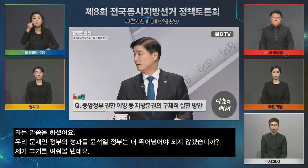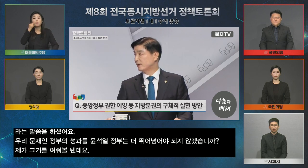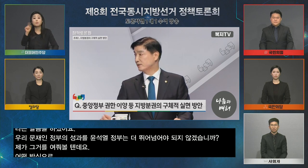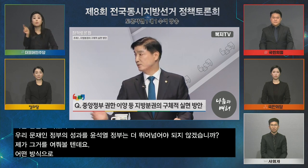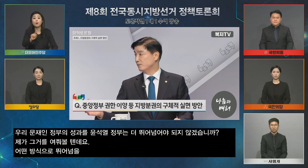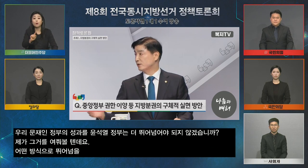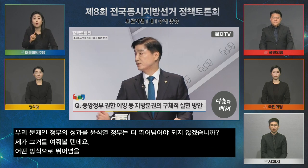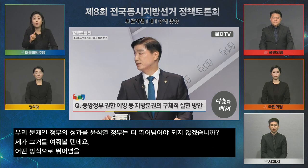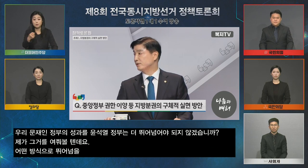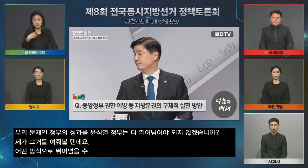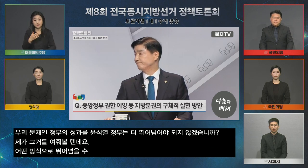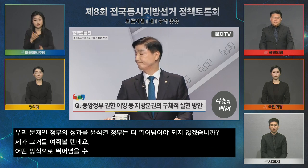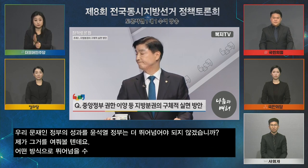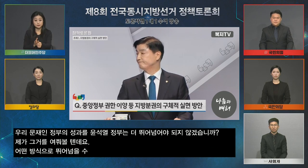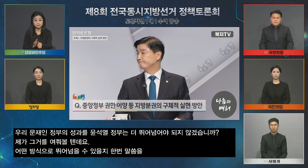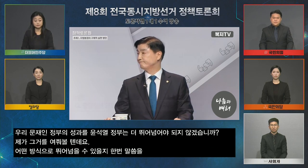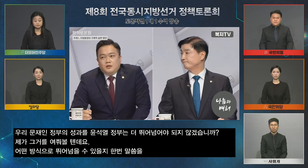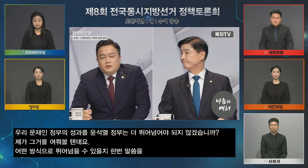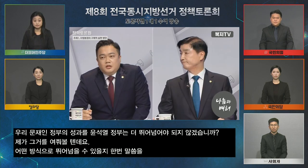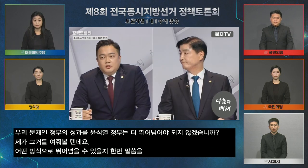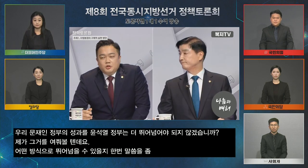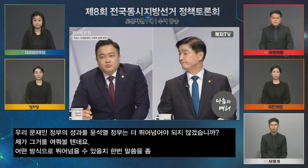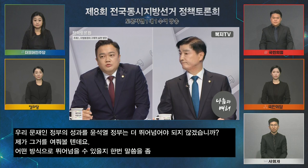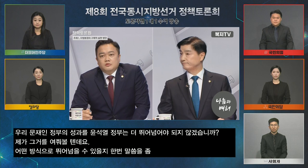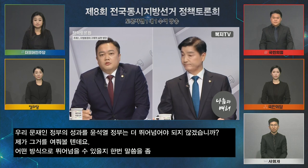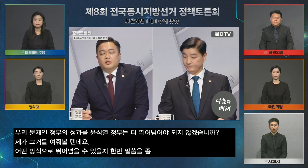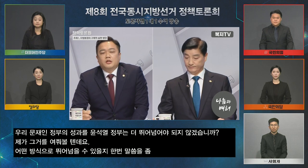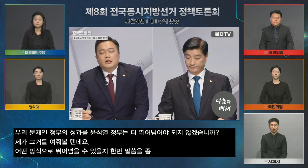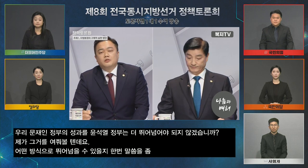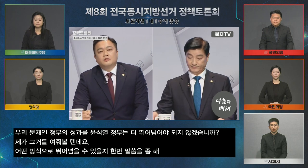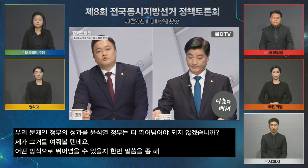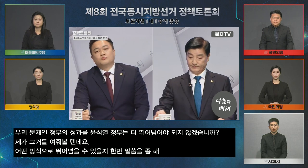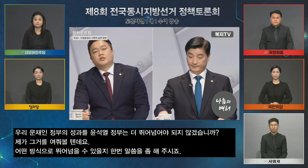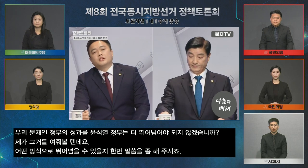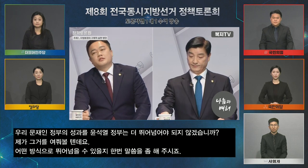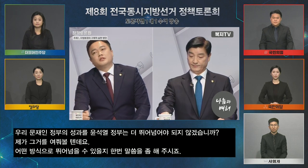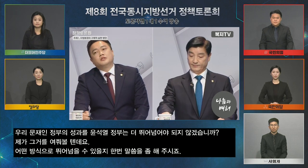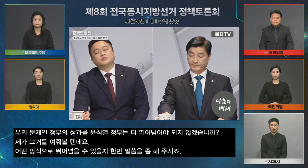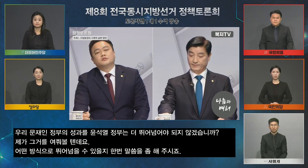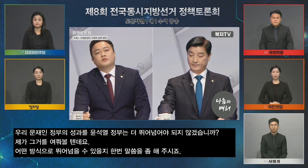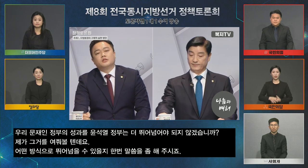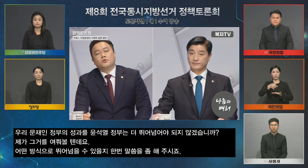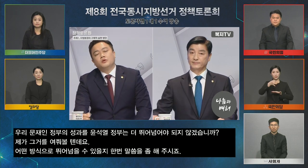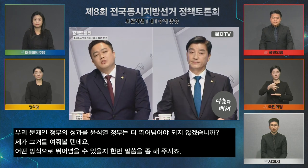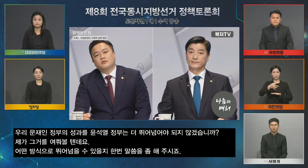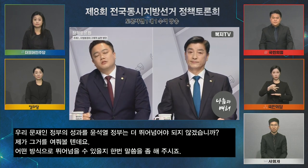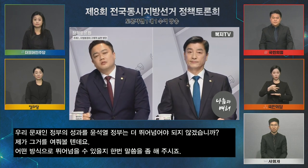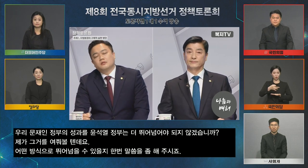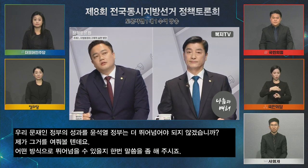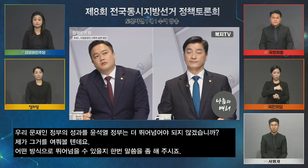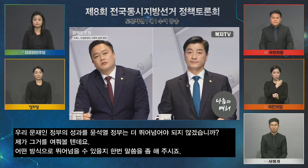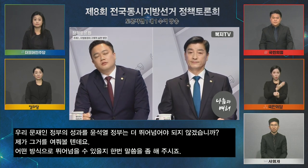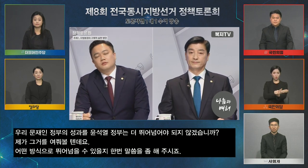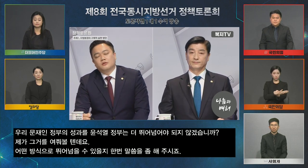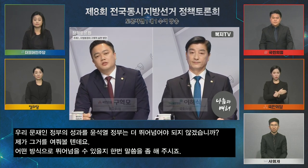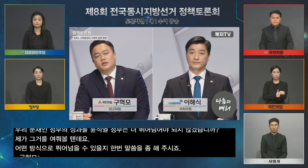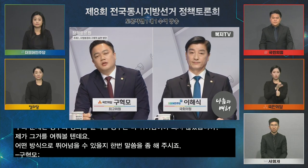말씀을 좀 해주시죠. 네, 재정분권에 관련돼서 국민의당 생각은 현재 독일에서